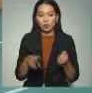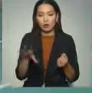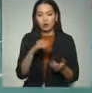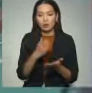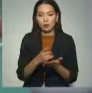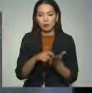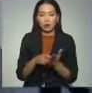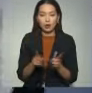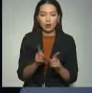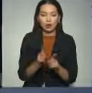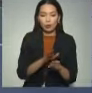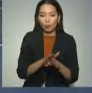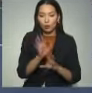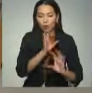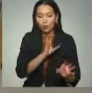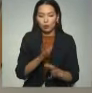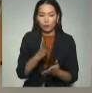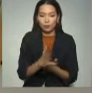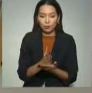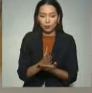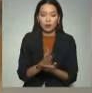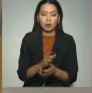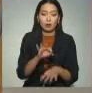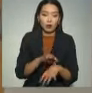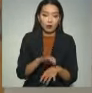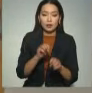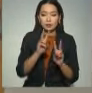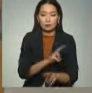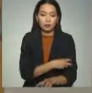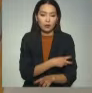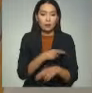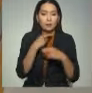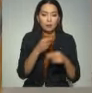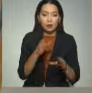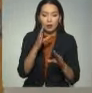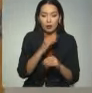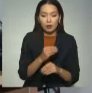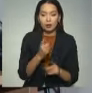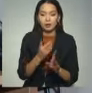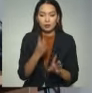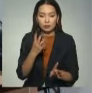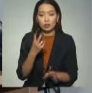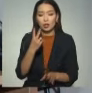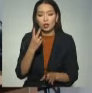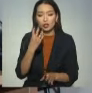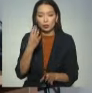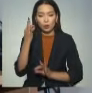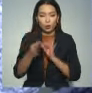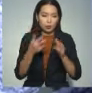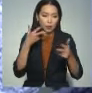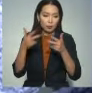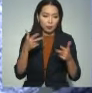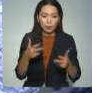Бөлмелер жиһазбен толық жабдықталған. Ауырып қалса медициналық қызметке жүгіне алады. Ең бастысы 24 сағаттық бейнебақылау